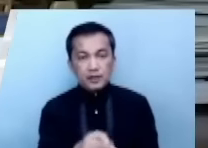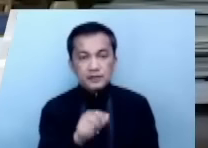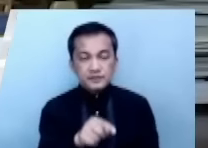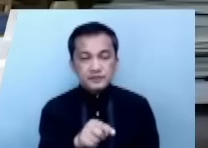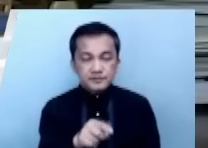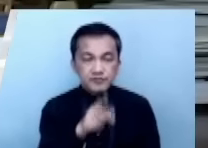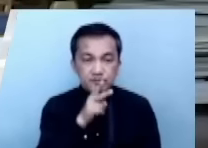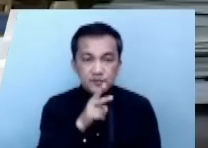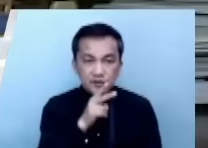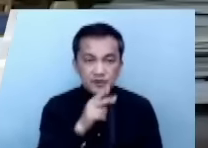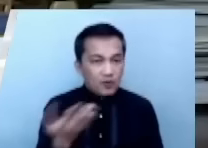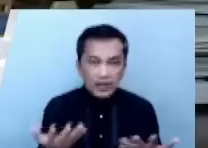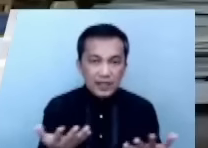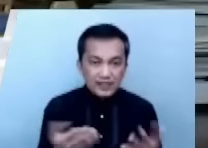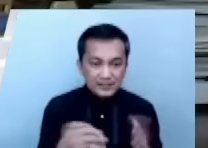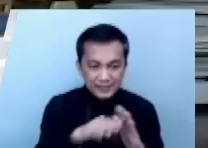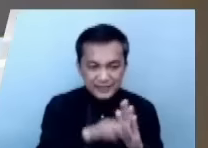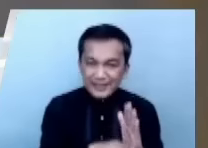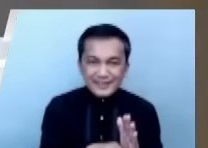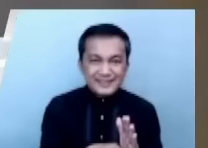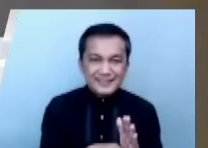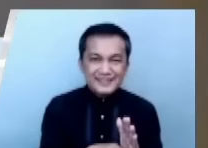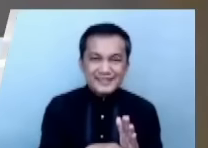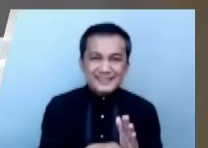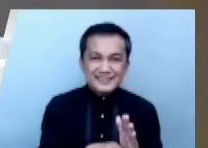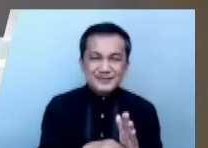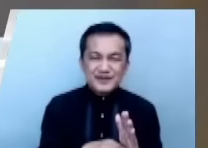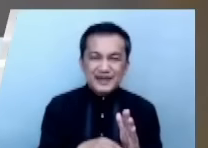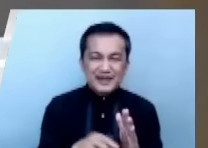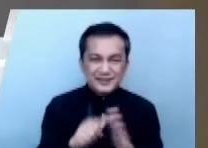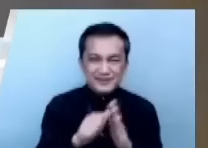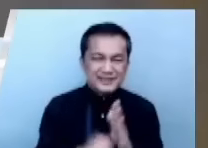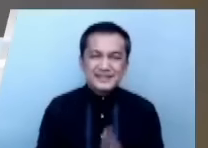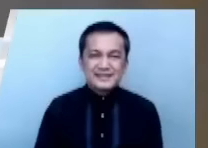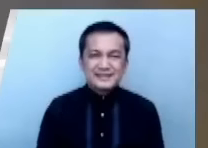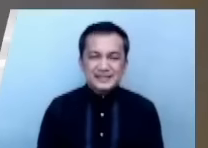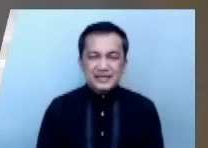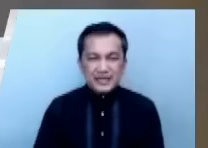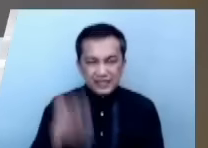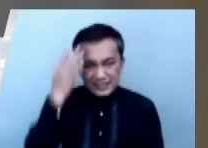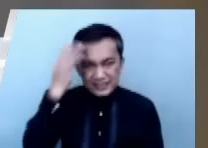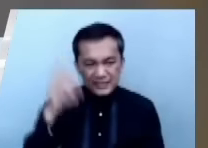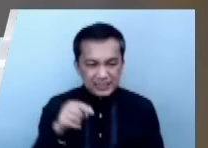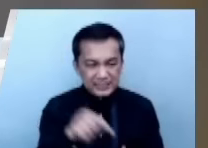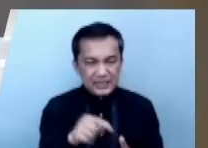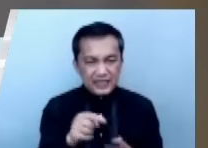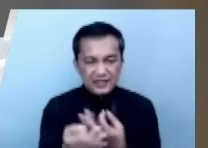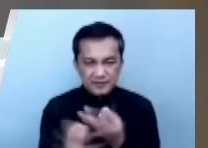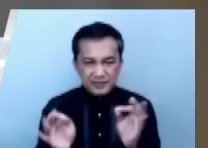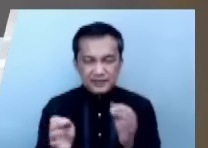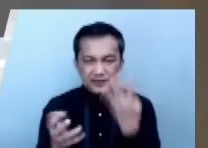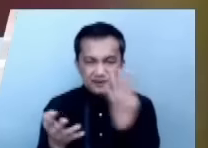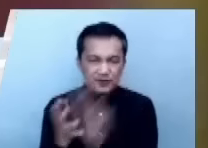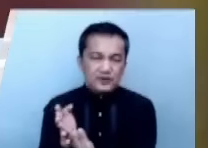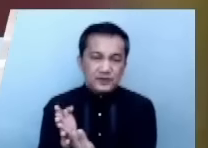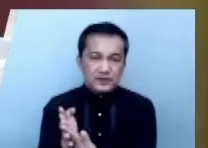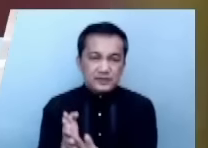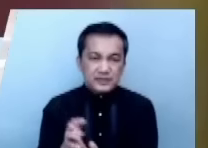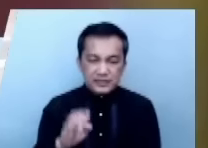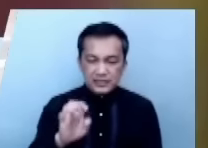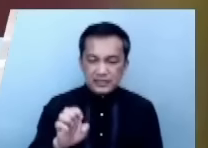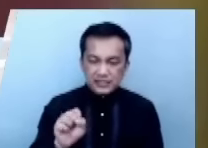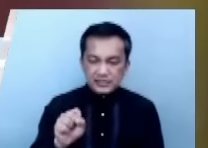to ay wala talaga doon sa listahan ng role of attorneys. Napag-alaman ding kalalaya lang niya sa kulungan sa kasong estafa